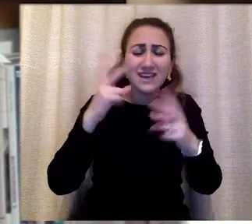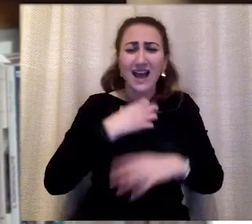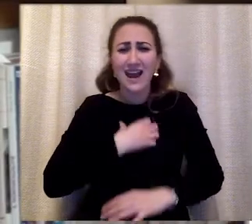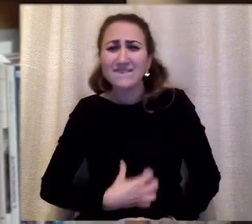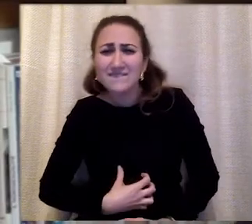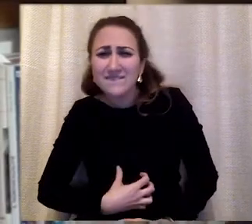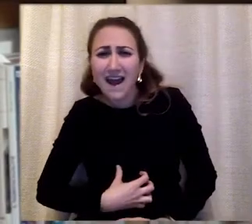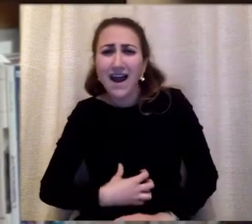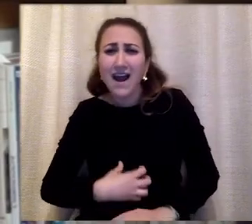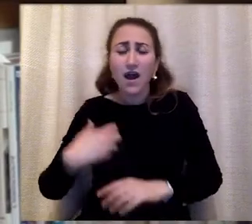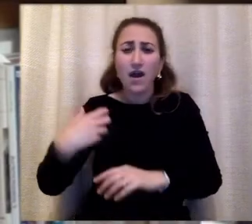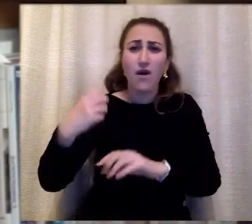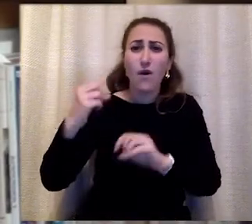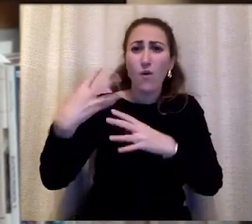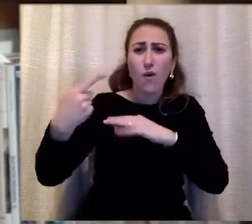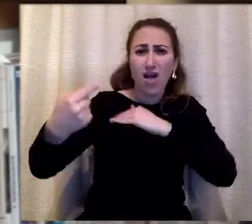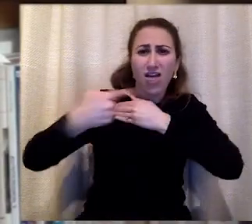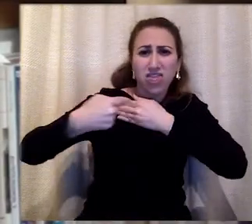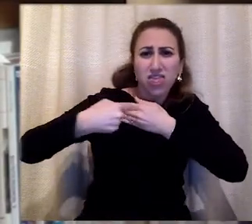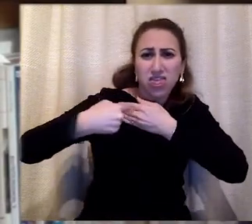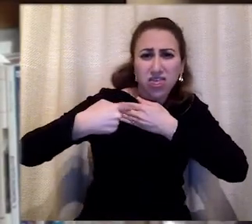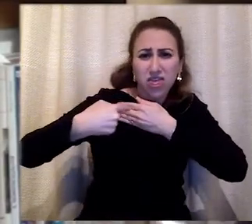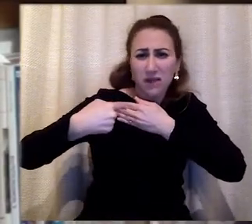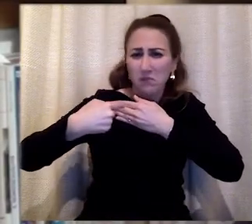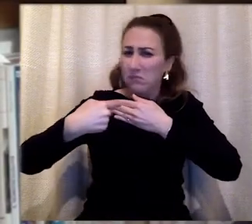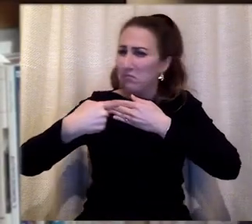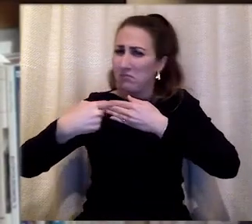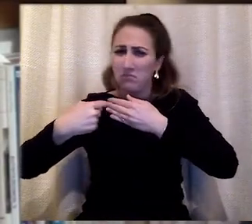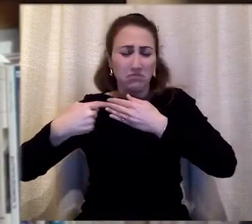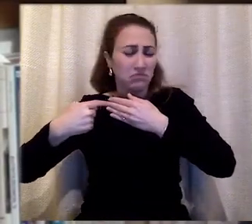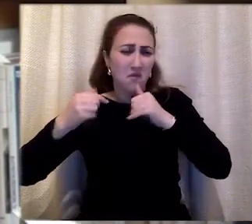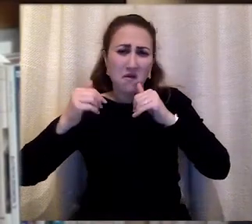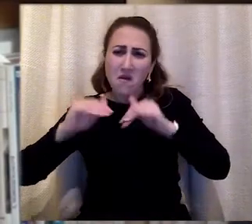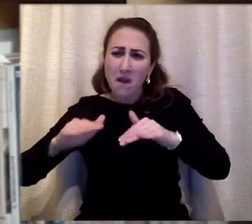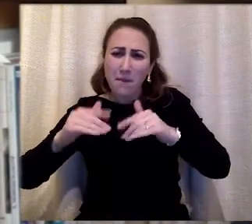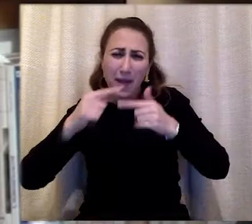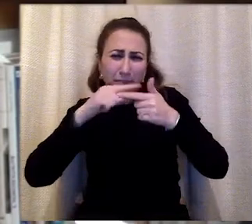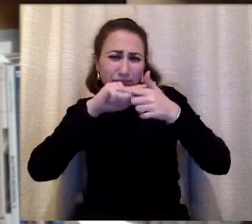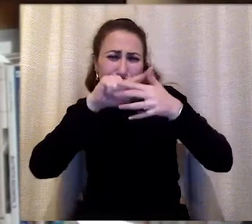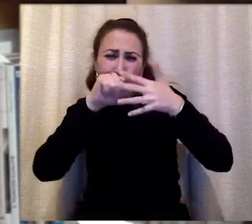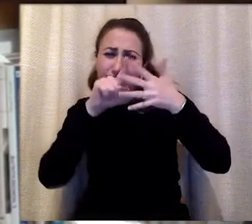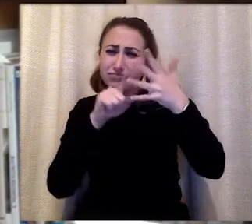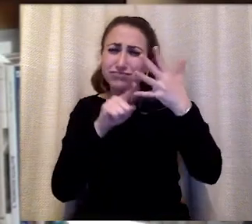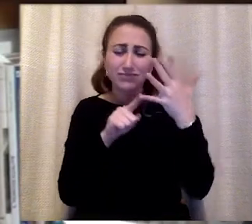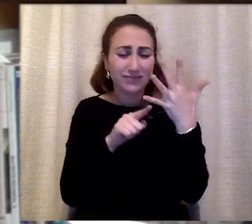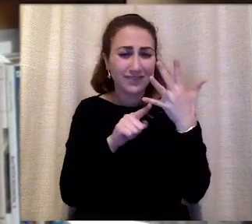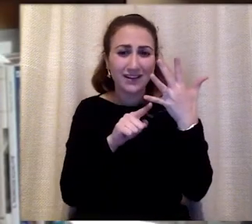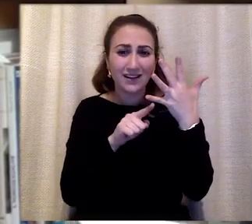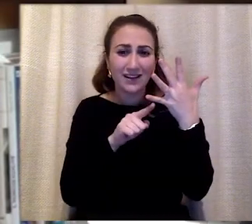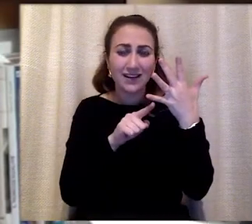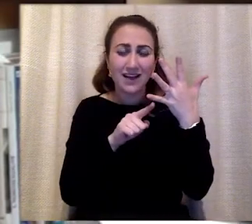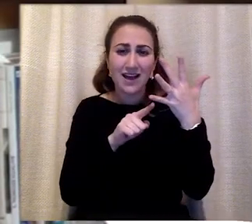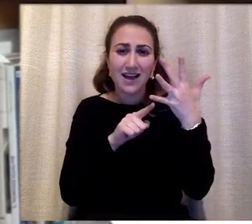Non. Toutes ces choses, et c'est un absolu en quelque sorte,